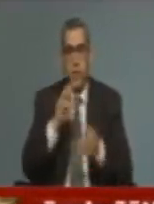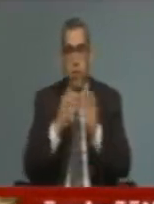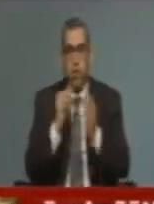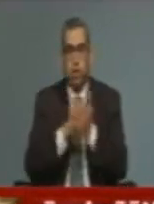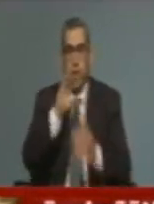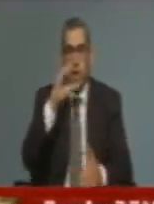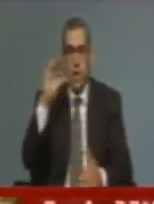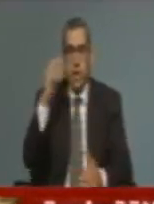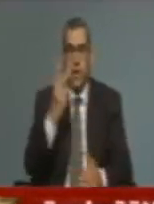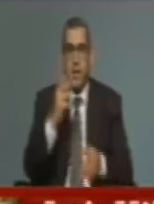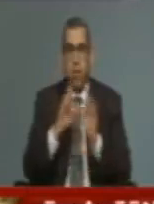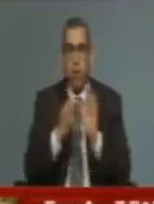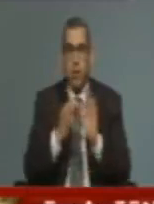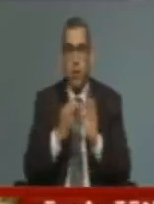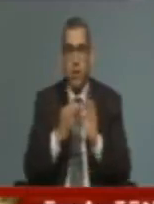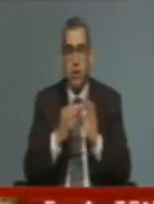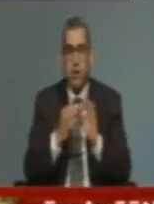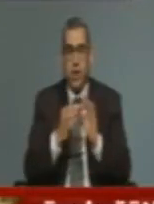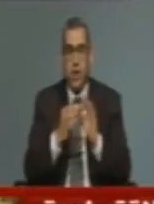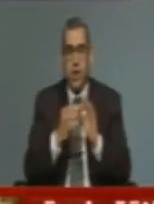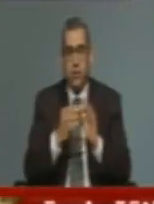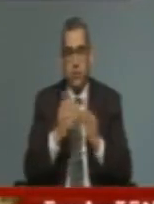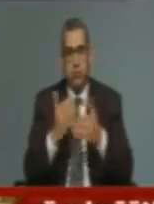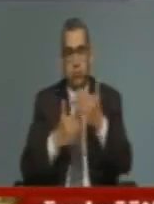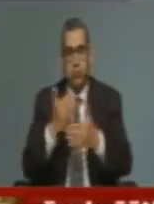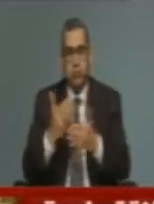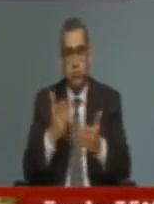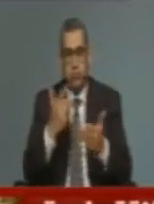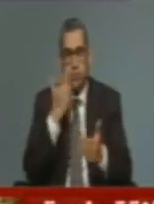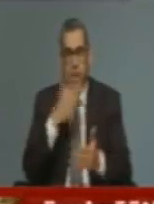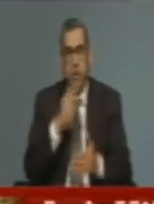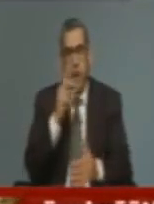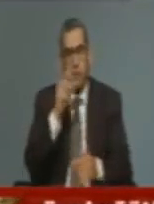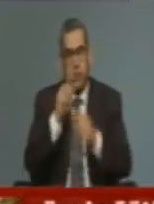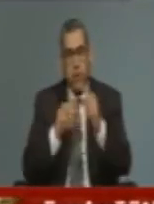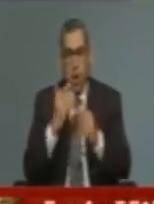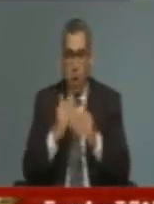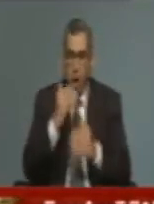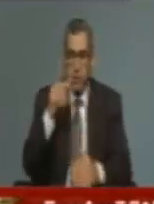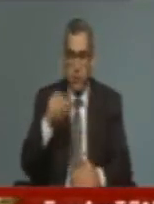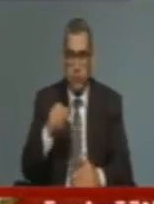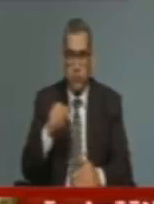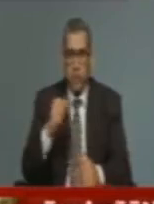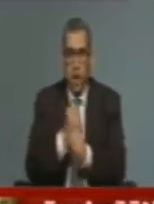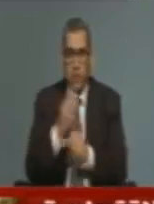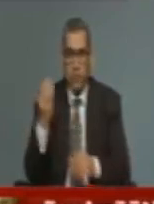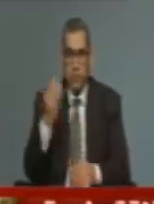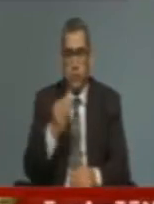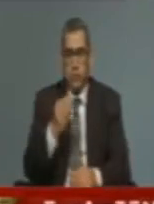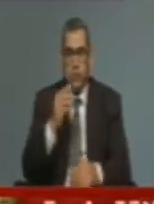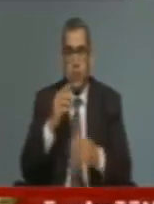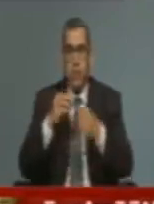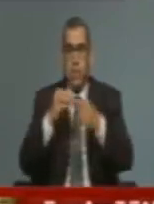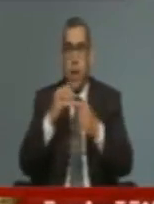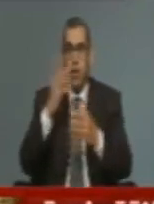كده 2 مليون وحدة ويمكن يكون ربعهم أو أكتر شوية بيعملوه المطورين العقاريين